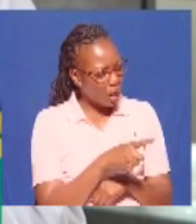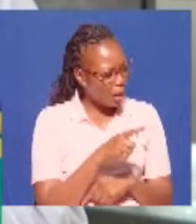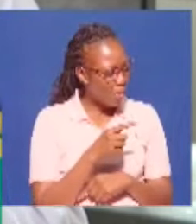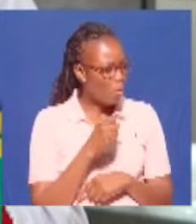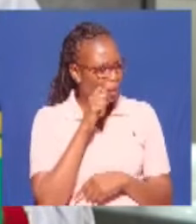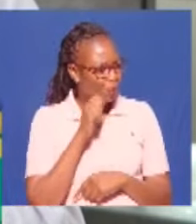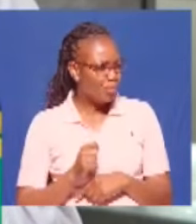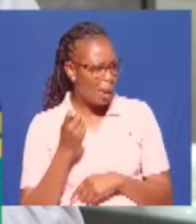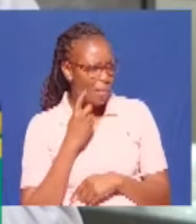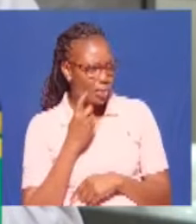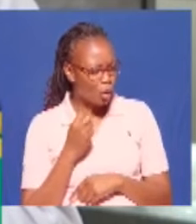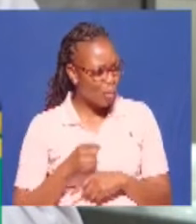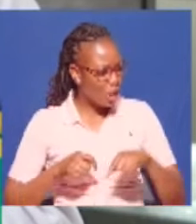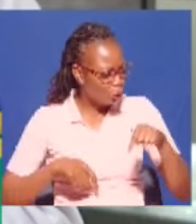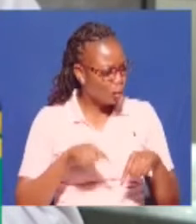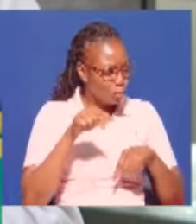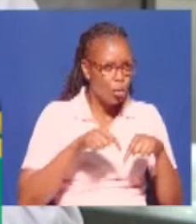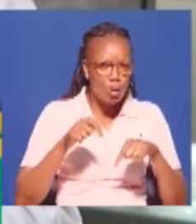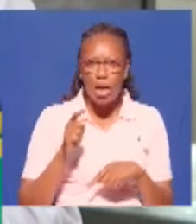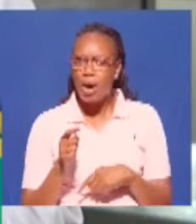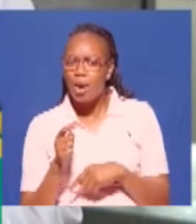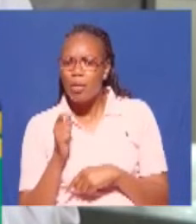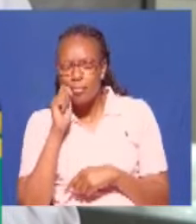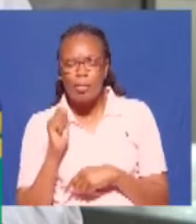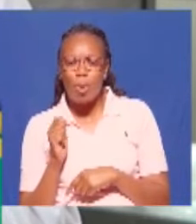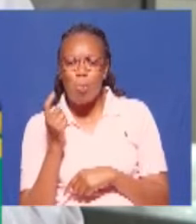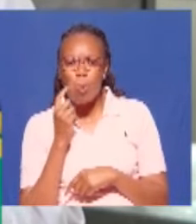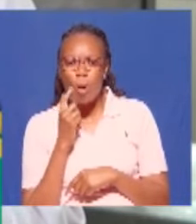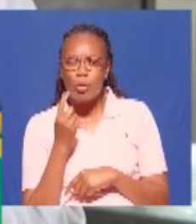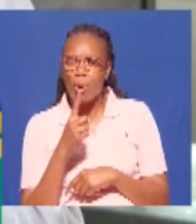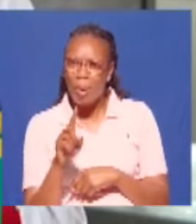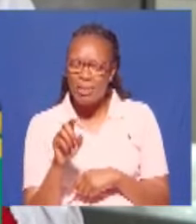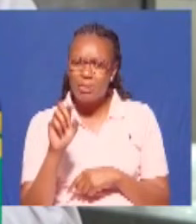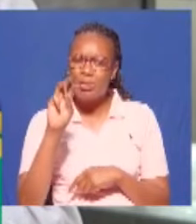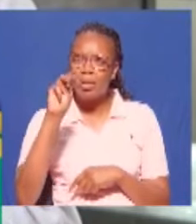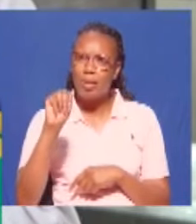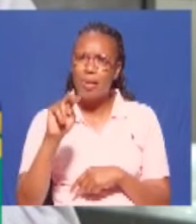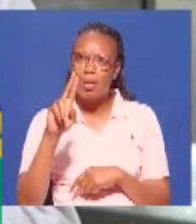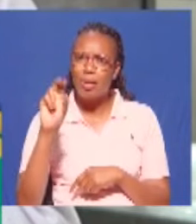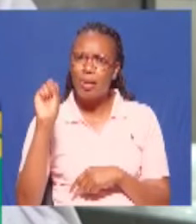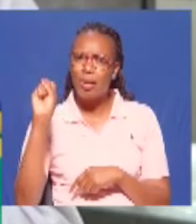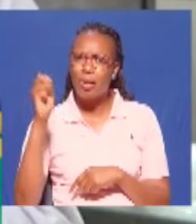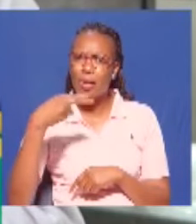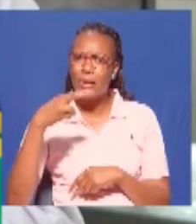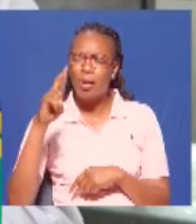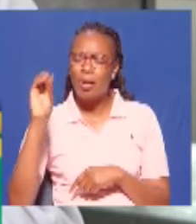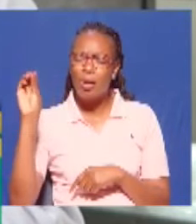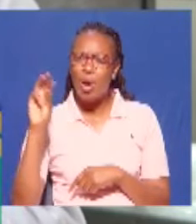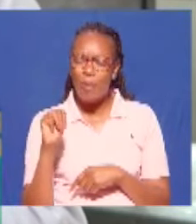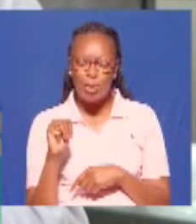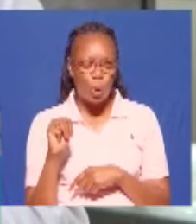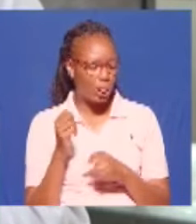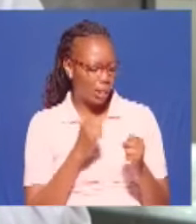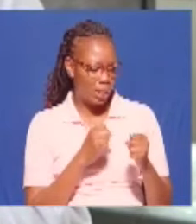mushrooms unazipata at specific places. So that's the first challenge, kukosa hiyo raw material.